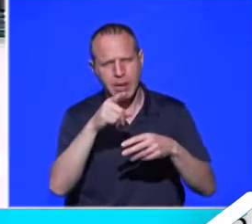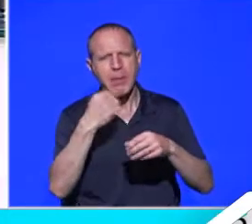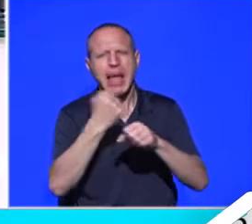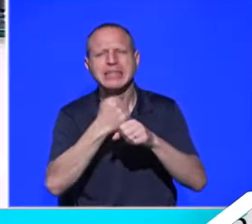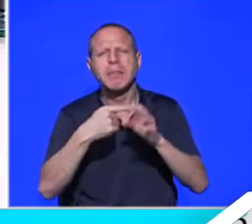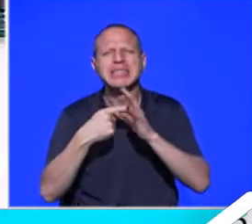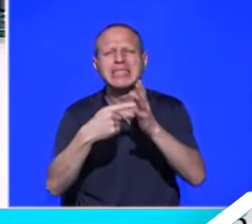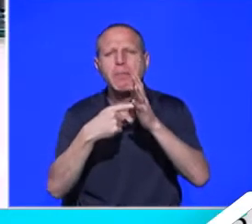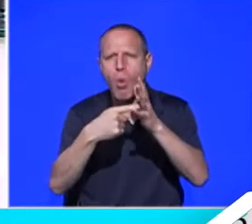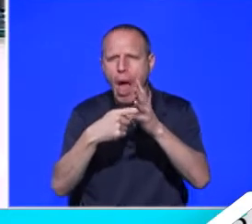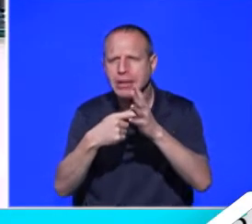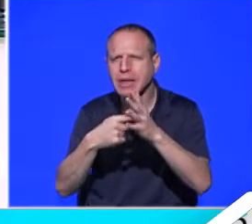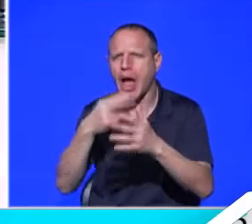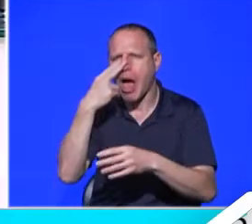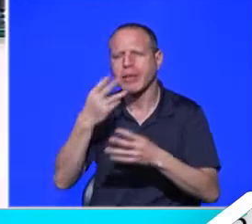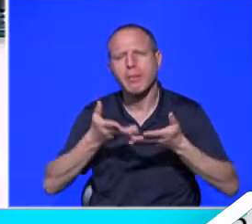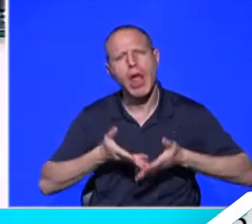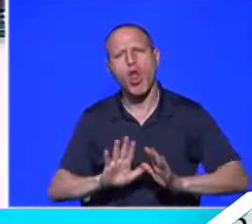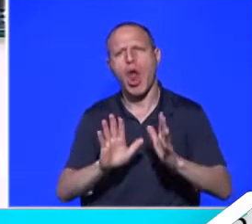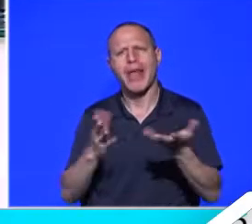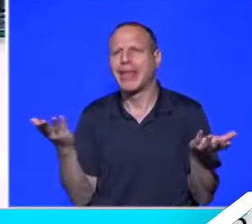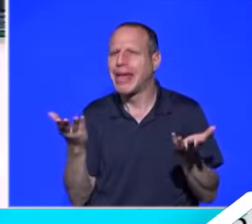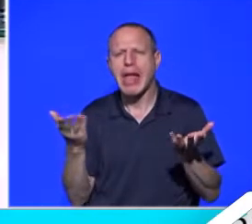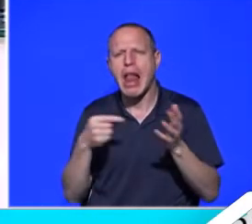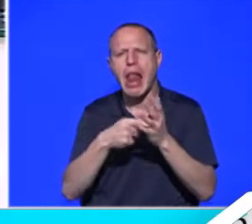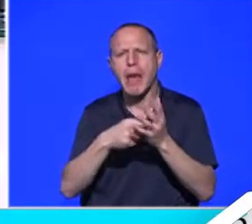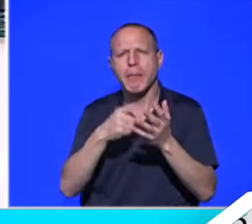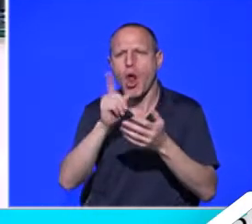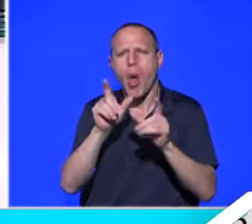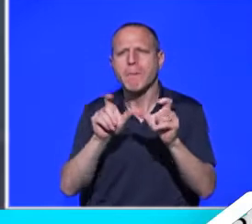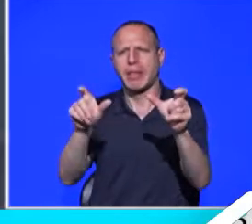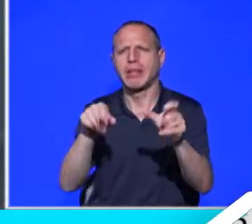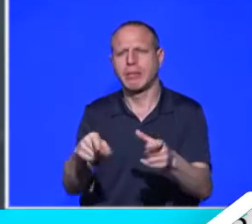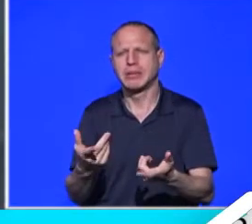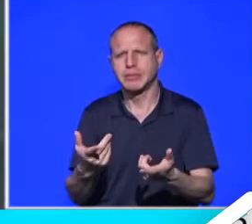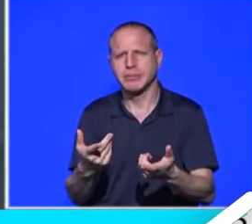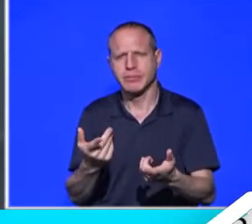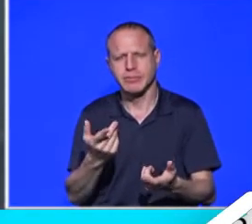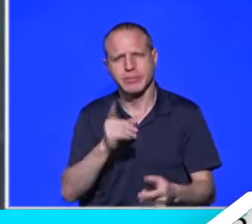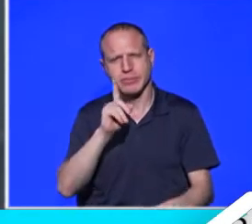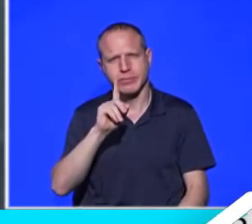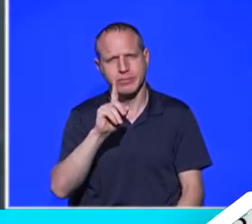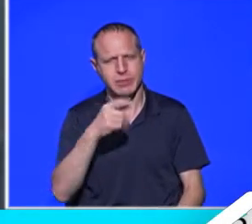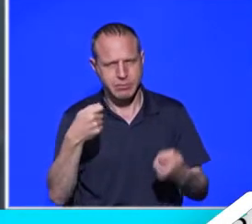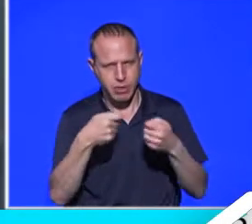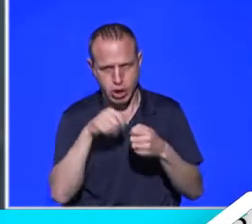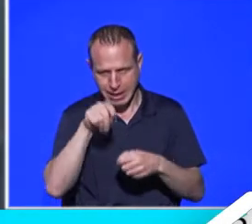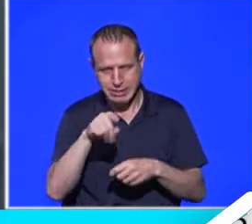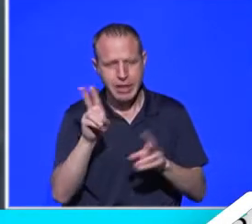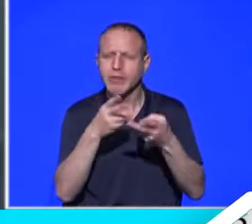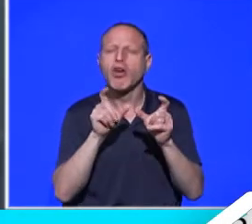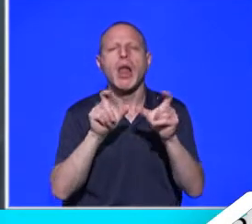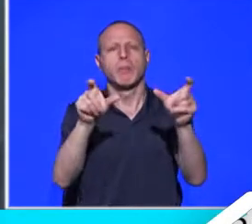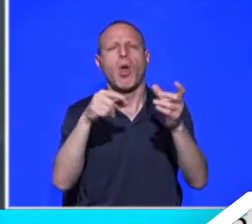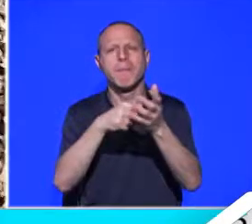וסימולציה וראיתם כבר את הנולד, אז איך... למה לא מנעתם את זה בעצם? שואל האדם לא, אז בהקשר הזה לא ניתן למנוע